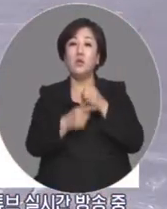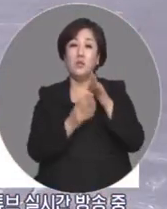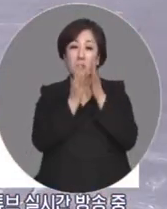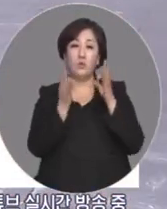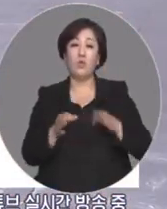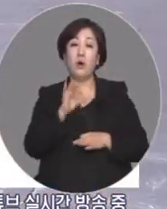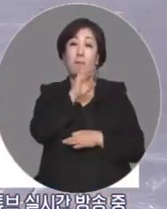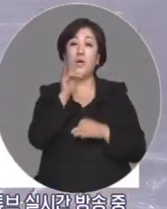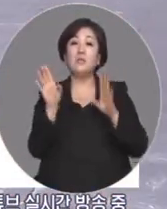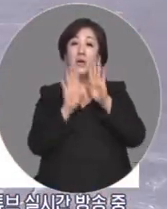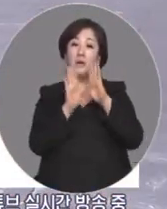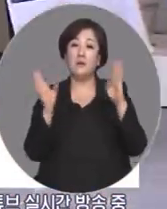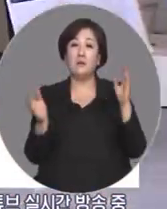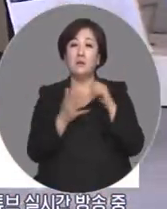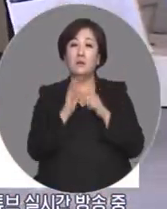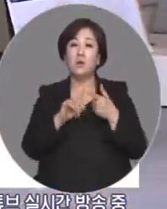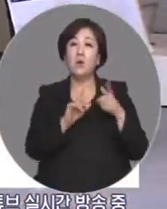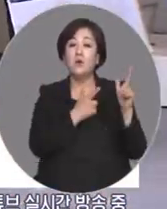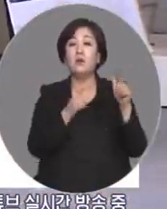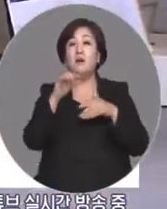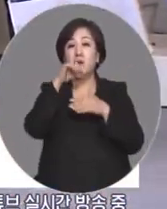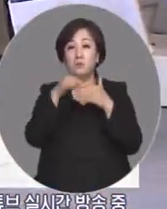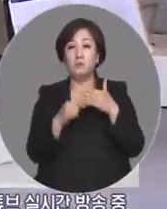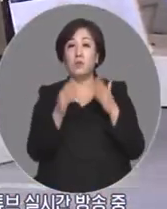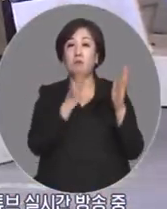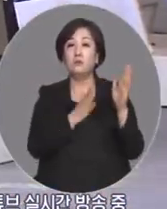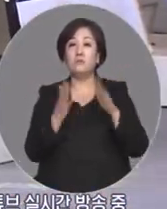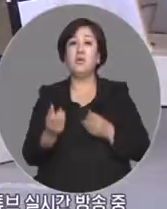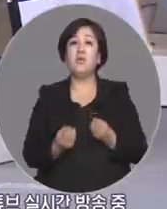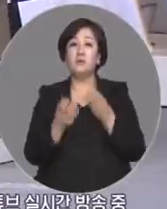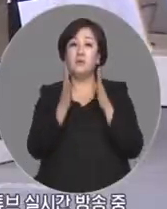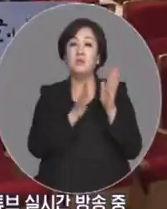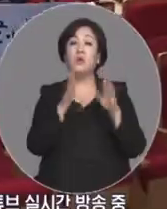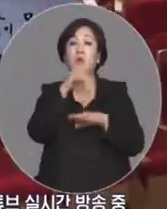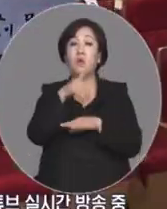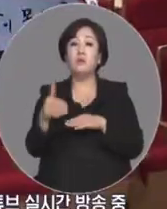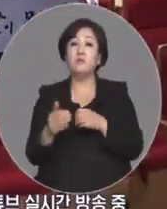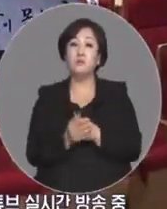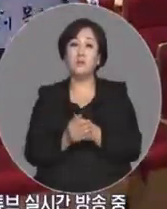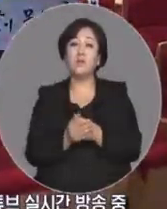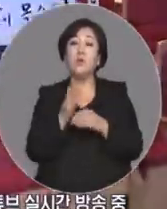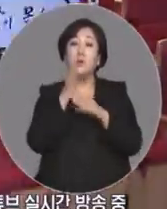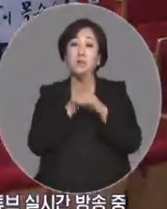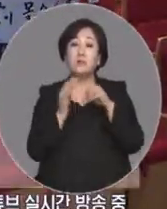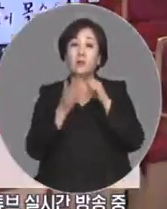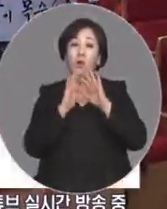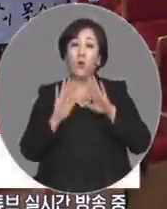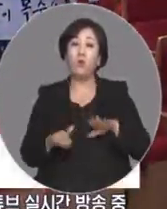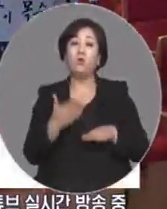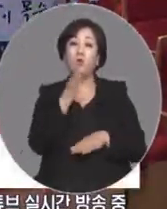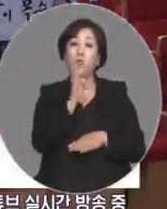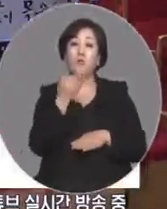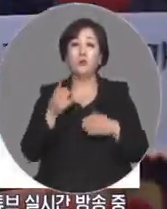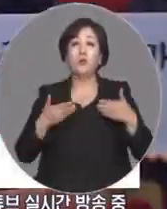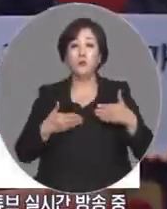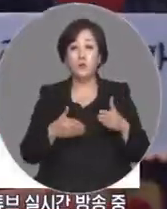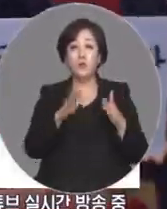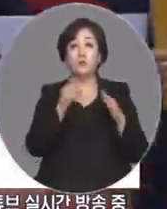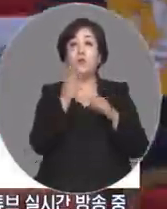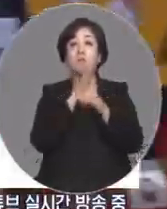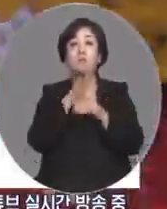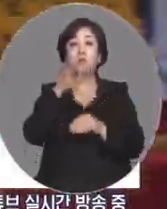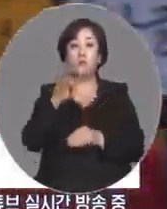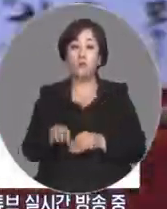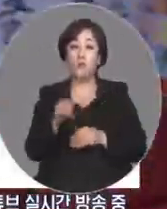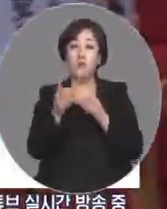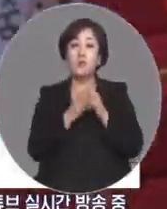한글을 주제로 한 다채로운 행사도 개최되고 있습니다 이런 가운데 오늘 외 솔의 출생지인 중부에서